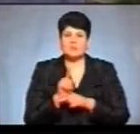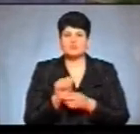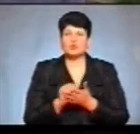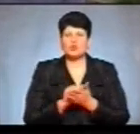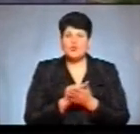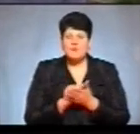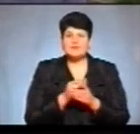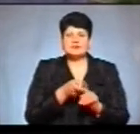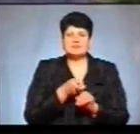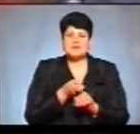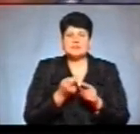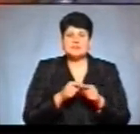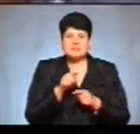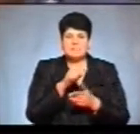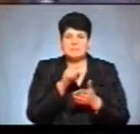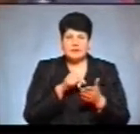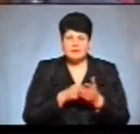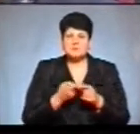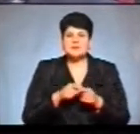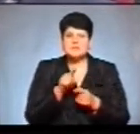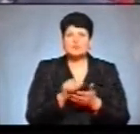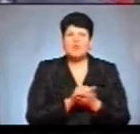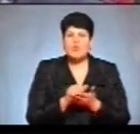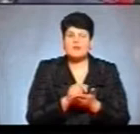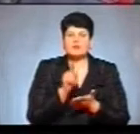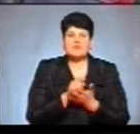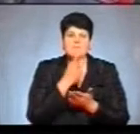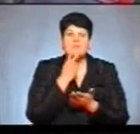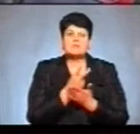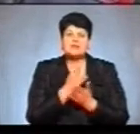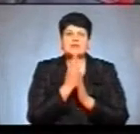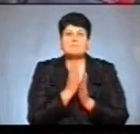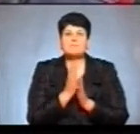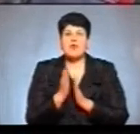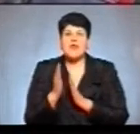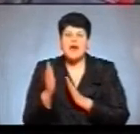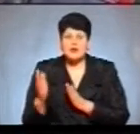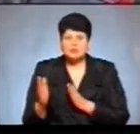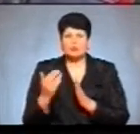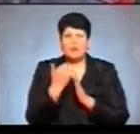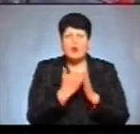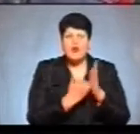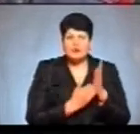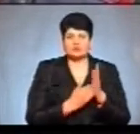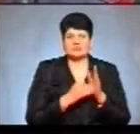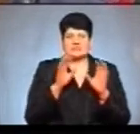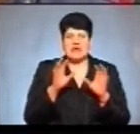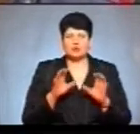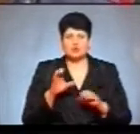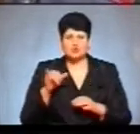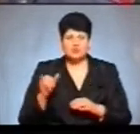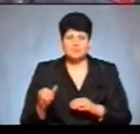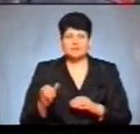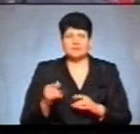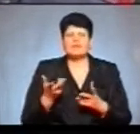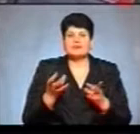які стосуються даного питання. Ці документи повинні передбачати порядок встановлення даного статусу, значить, тобто,